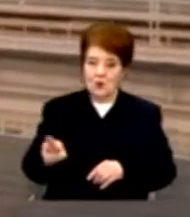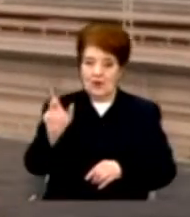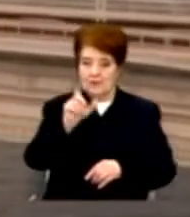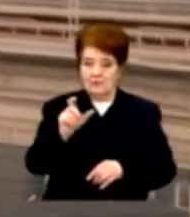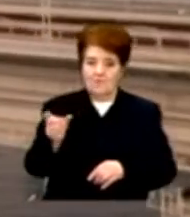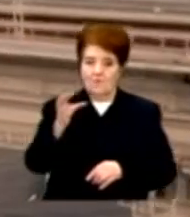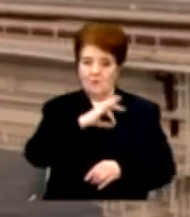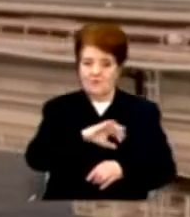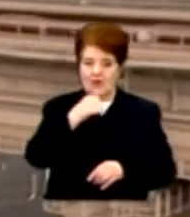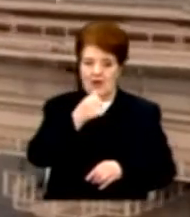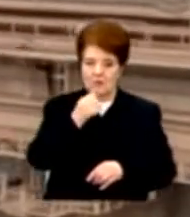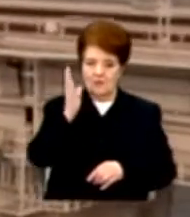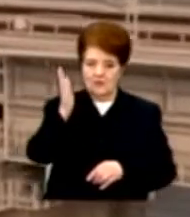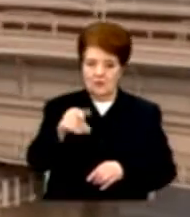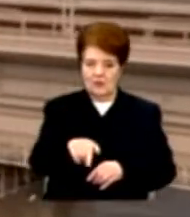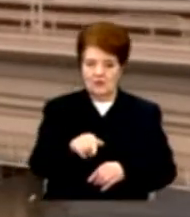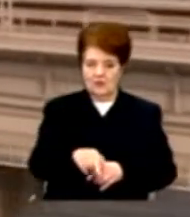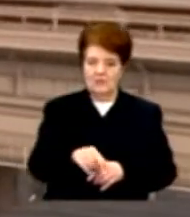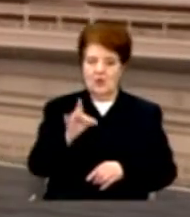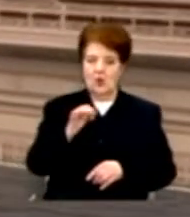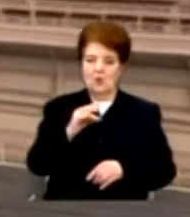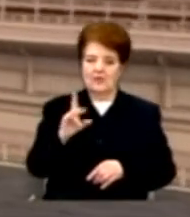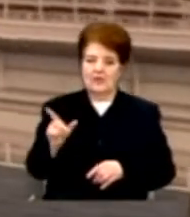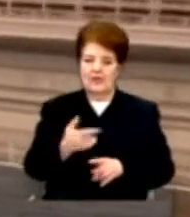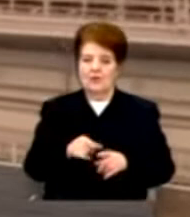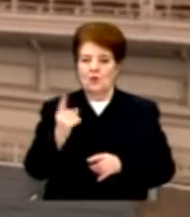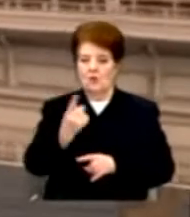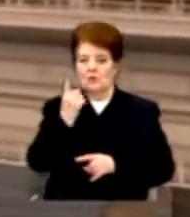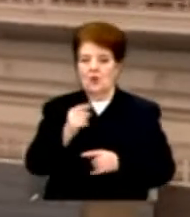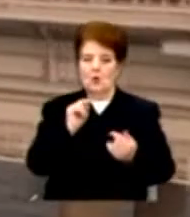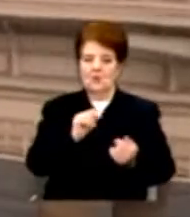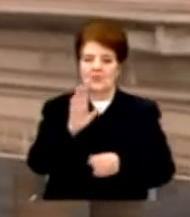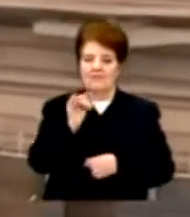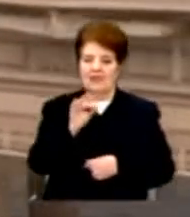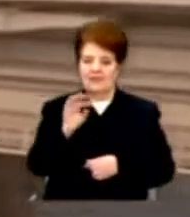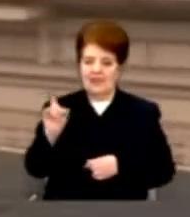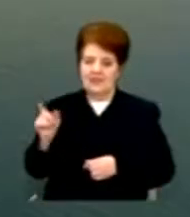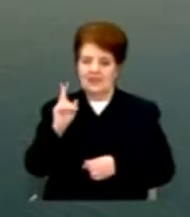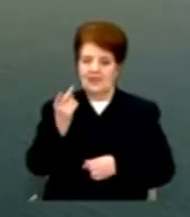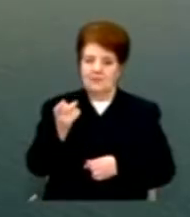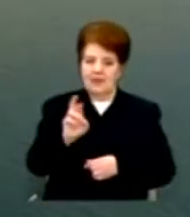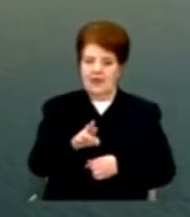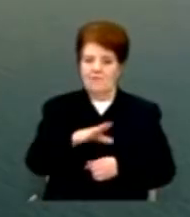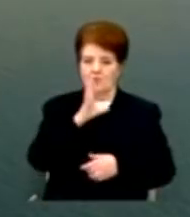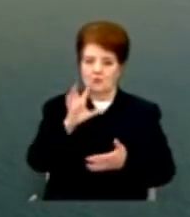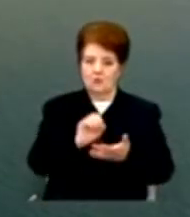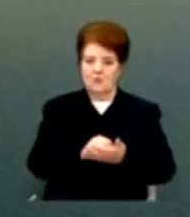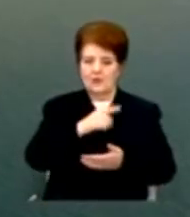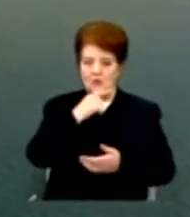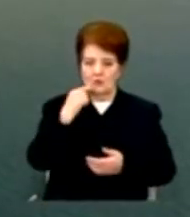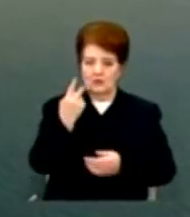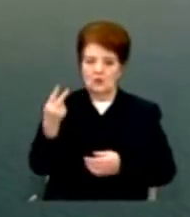vor folosi anul viitor această rută. Construcția podului a fost una controversată, întrucât peninsula Crimeea a fost ocupată de Rusia